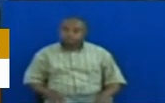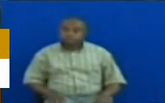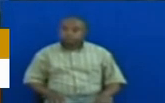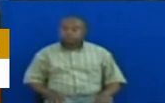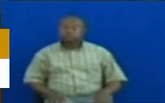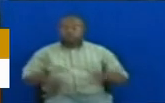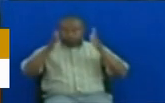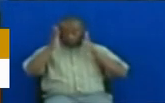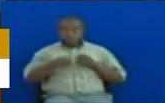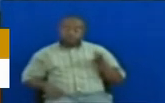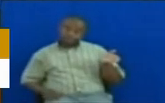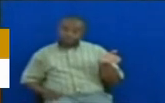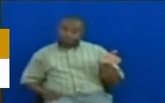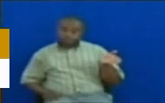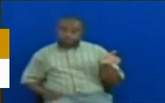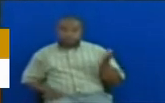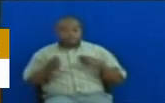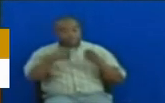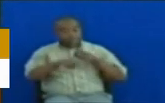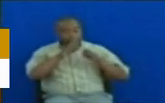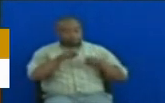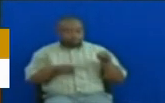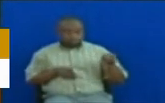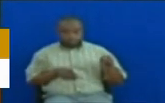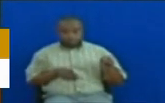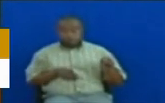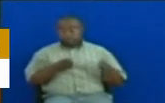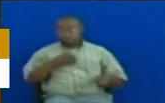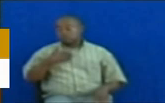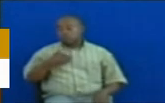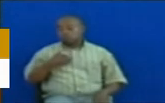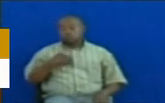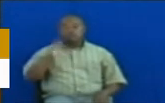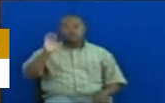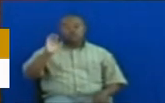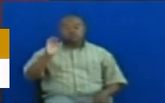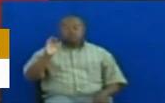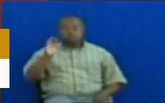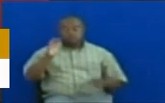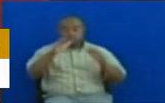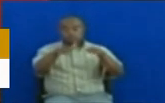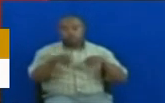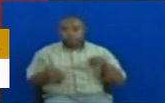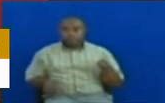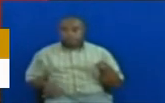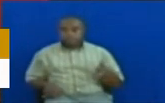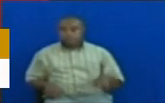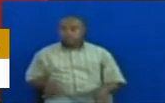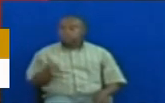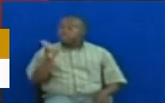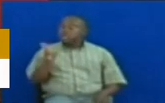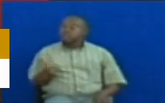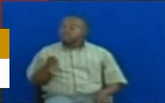Mheshimiwa Speaker, katika hii kipengele nataka nilihakikishie bunge lako kwamba hii hechi ni